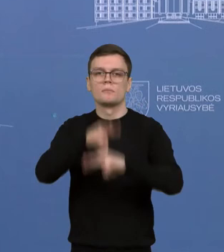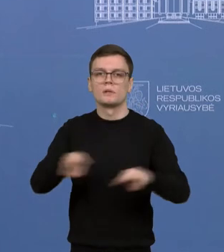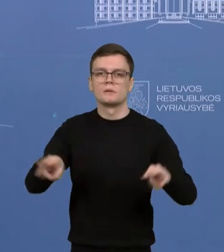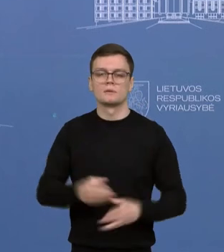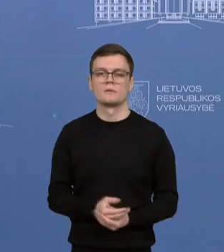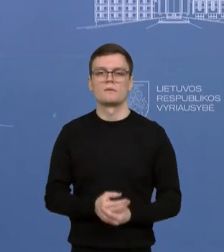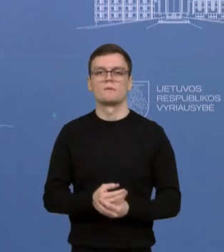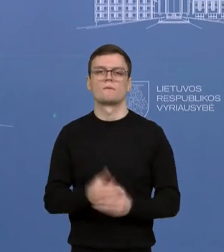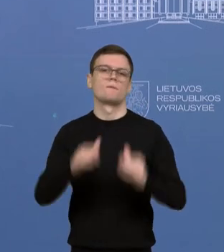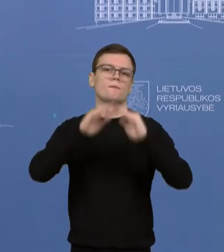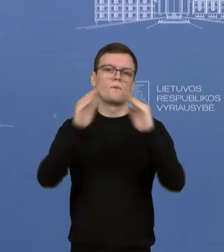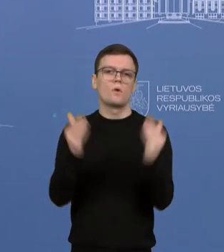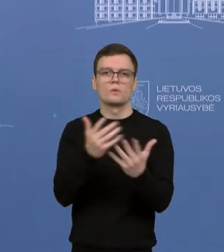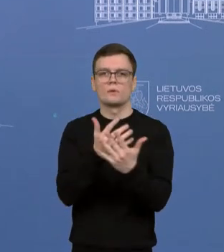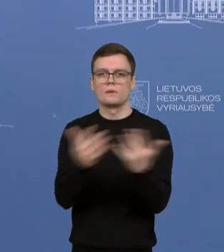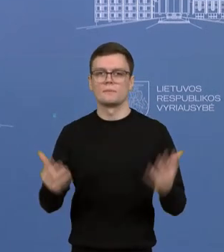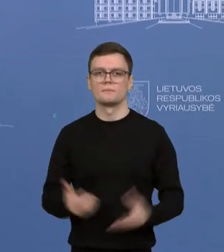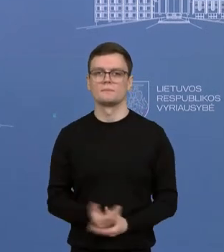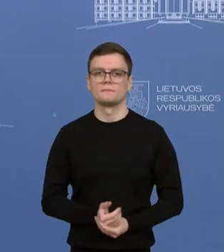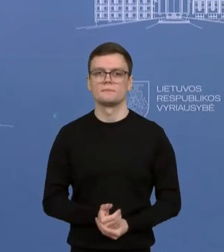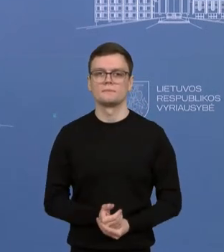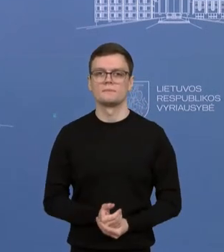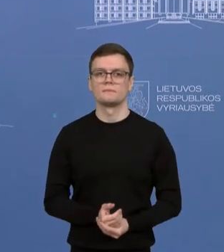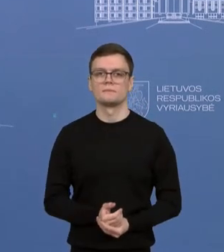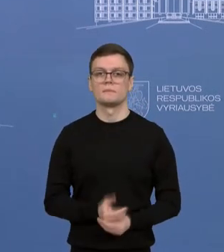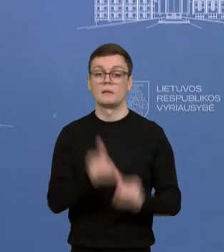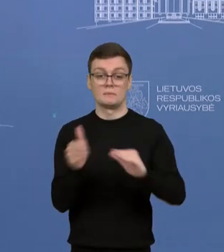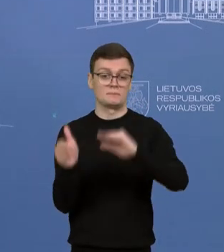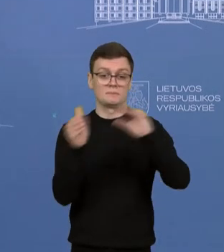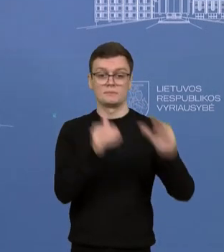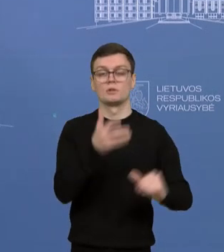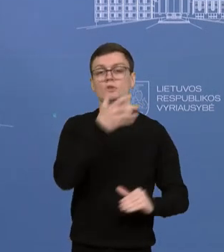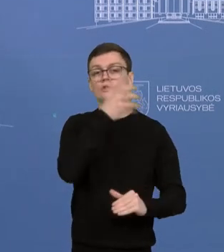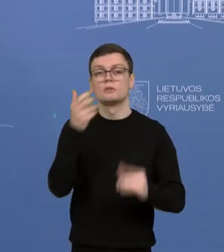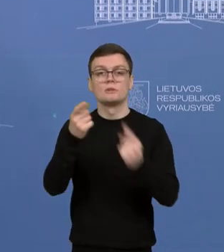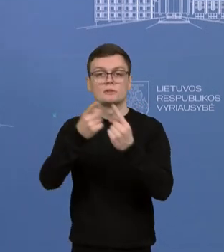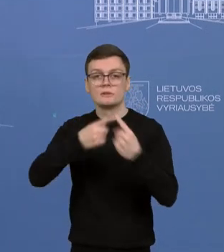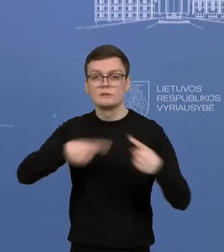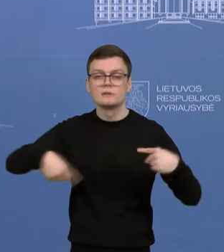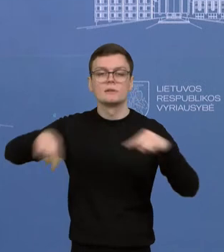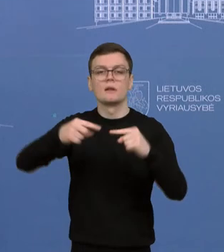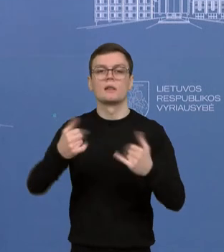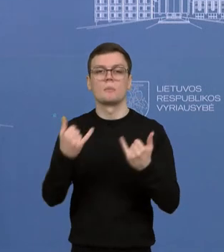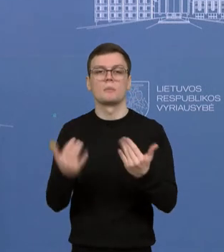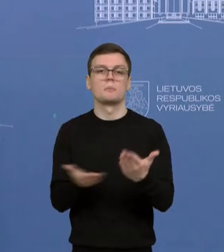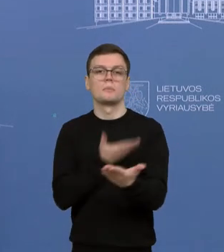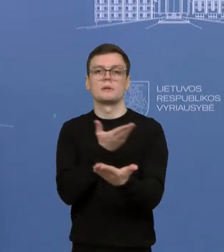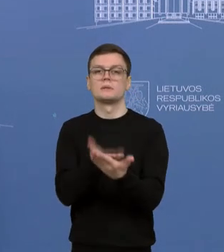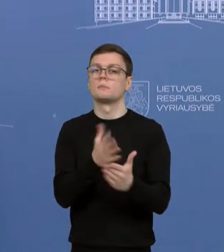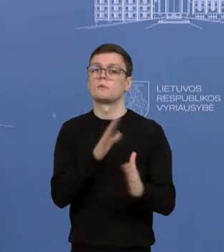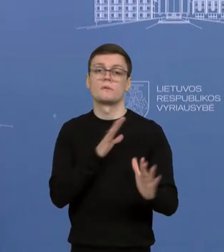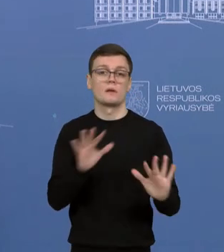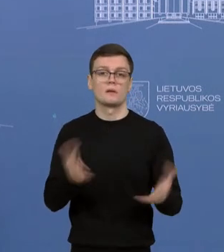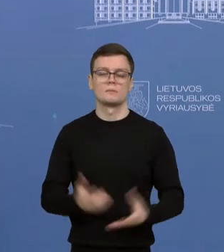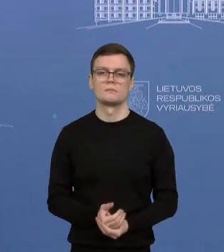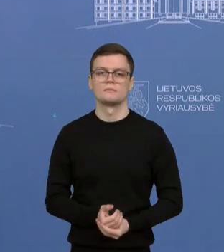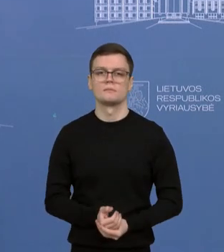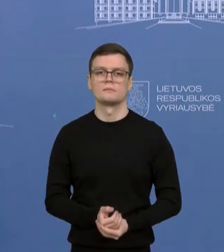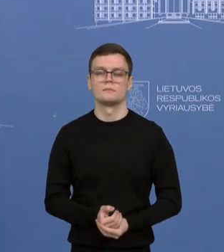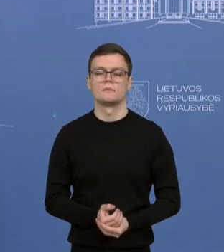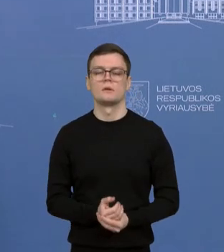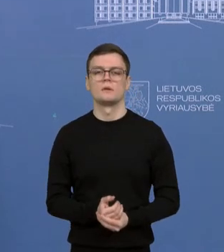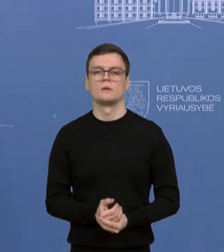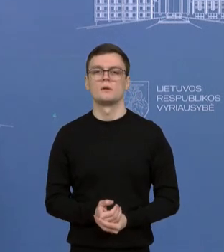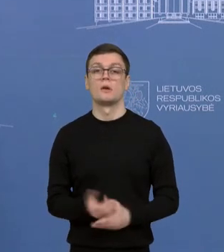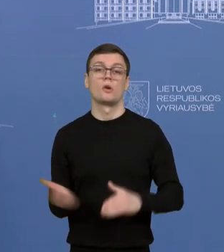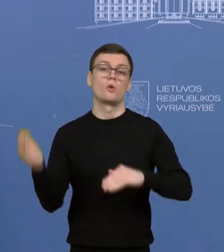įvairių fondų. Na, perinant prie šilumos sektoriaus, tai kaip ir buvo pristatyta, yra numatytos